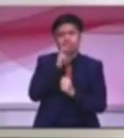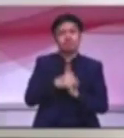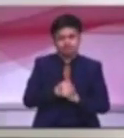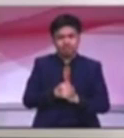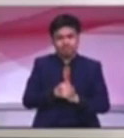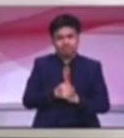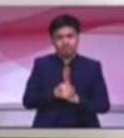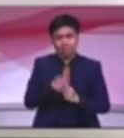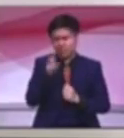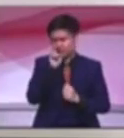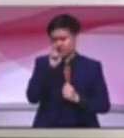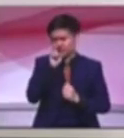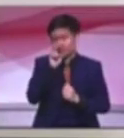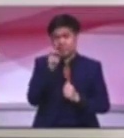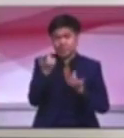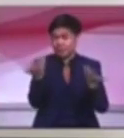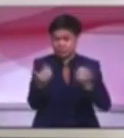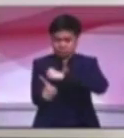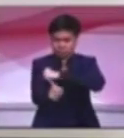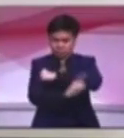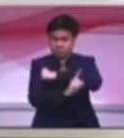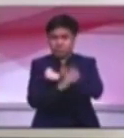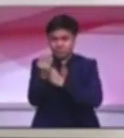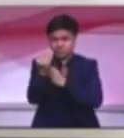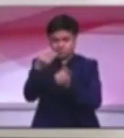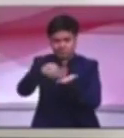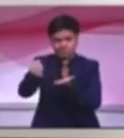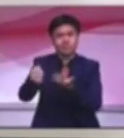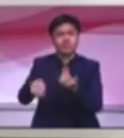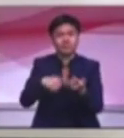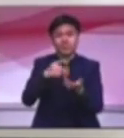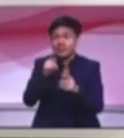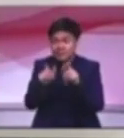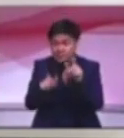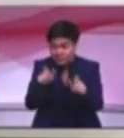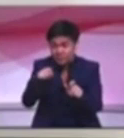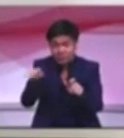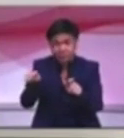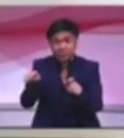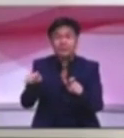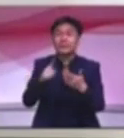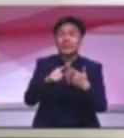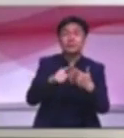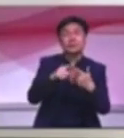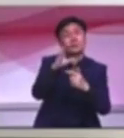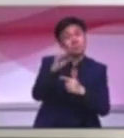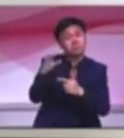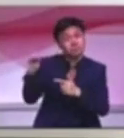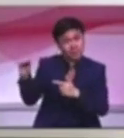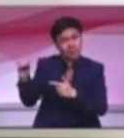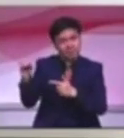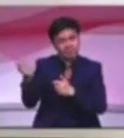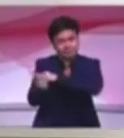meningkatkan lagi kompaun terhadap individu serta syarikat. Begitu